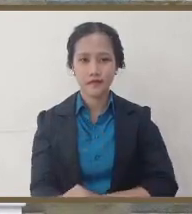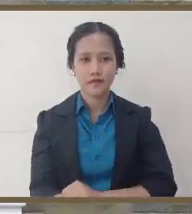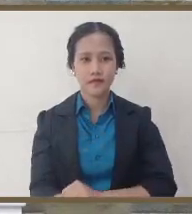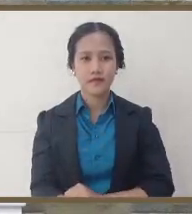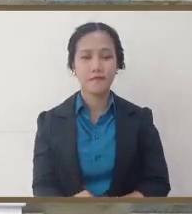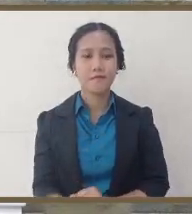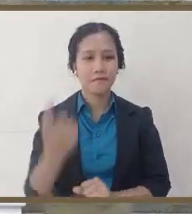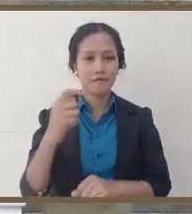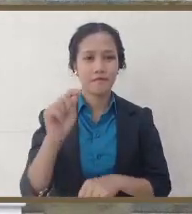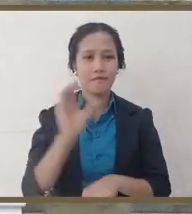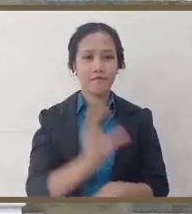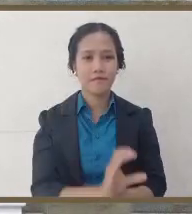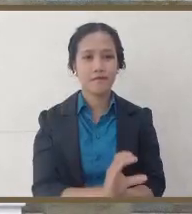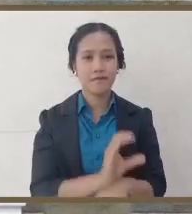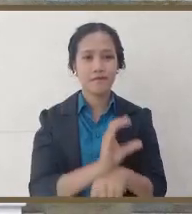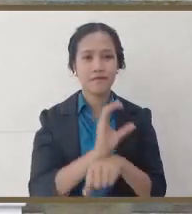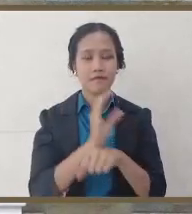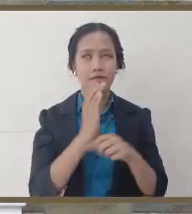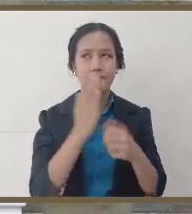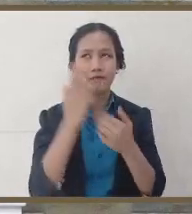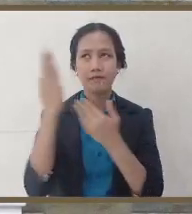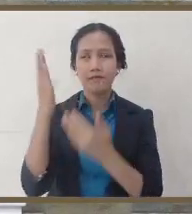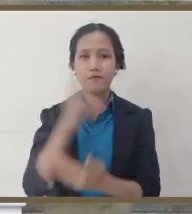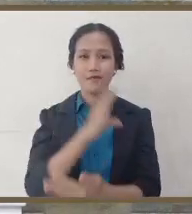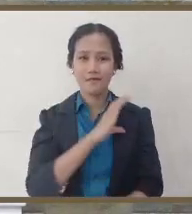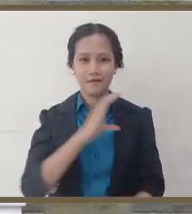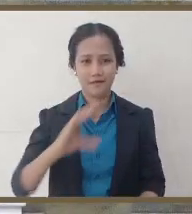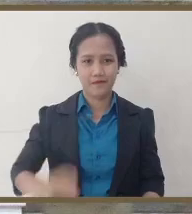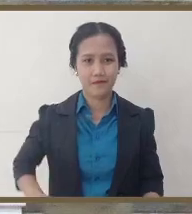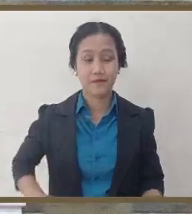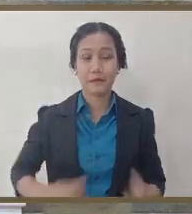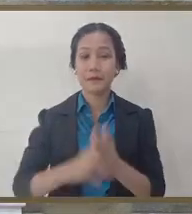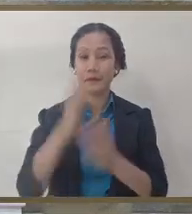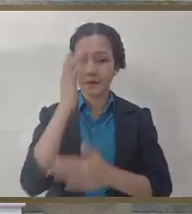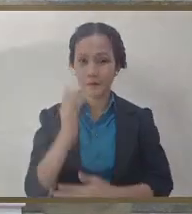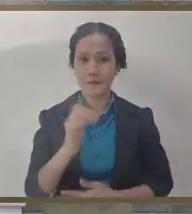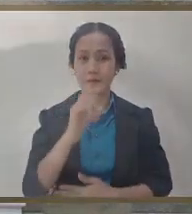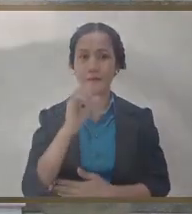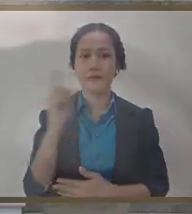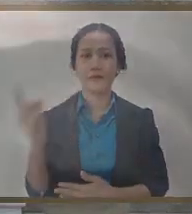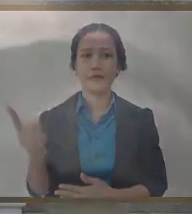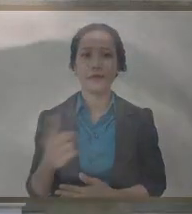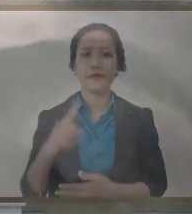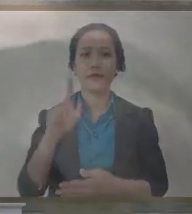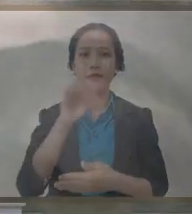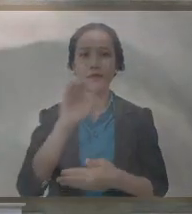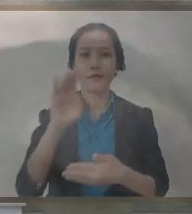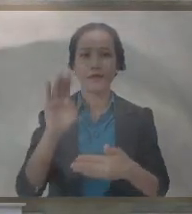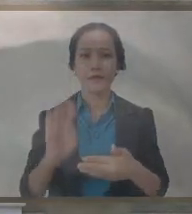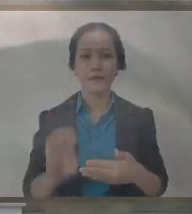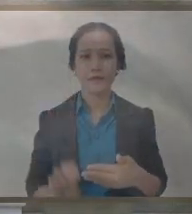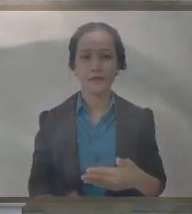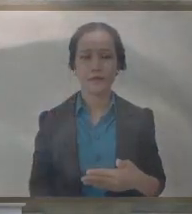Ang simbahan ay kay Kristo, kaya't hanggang wakas,